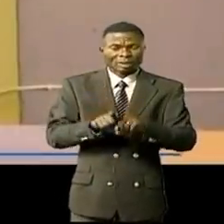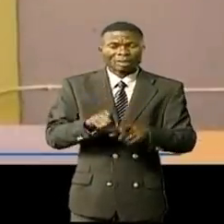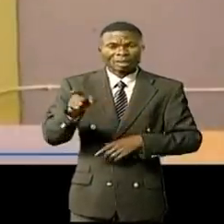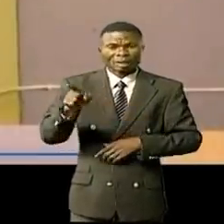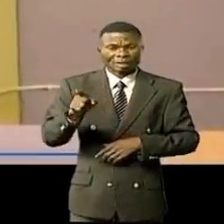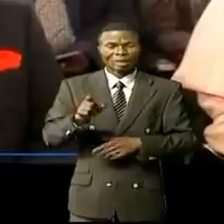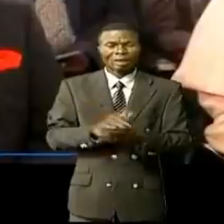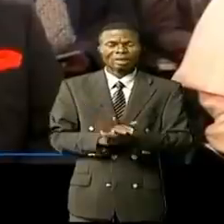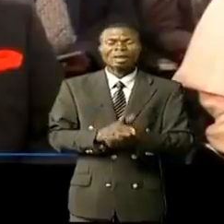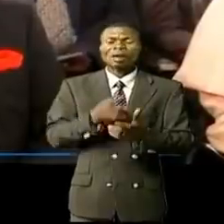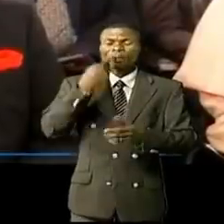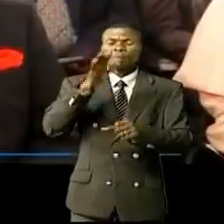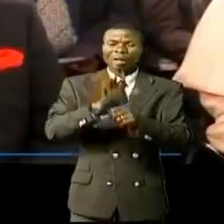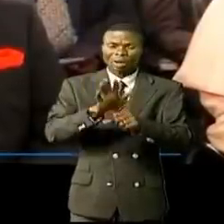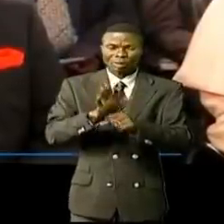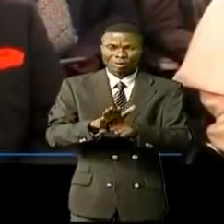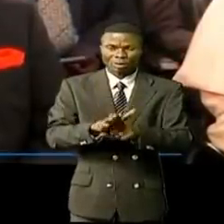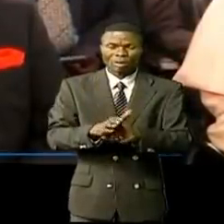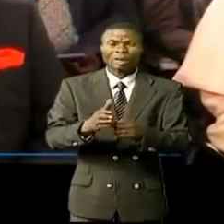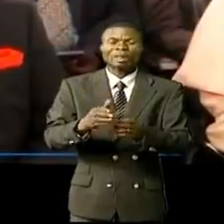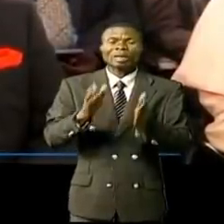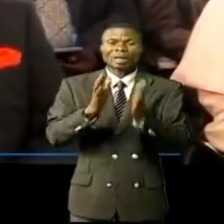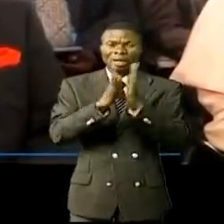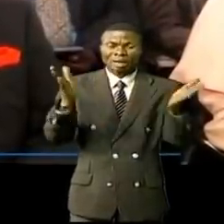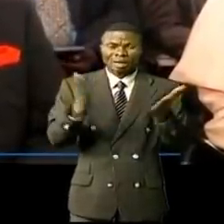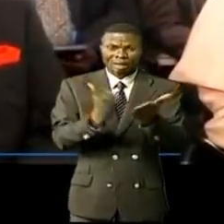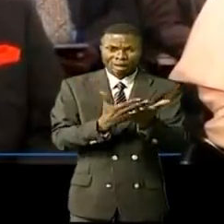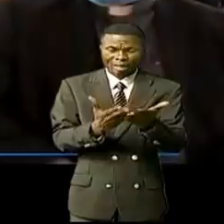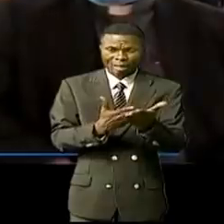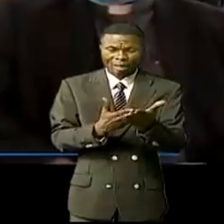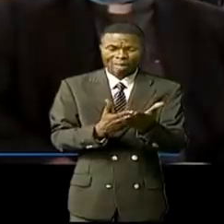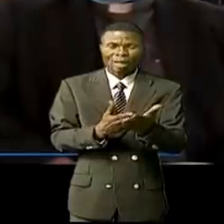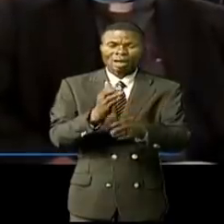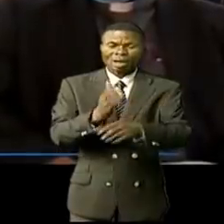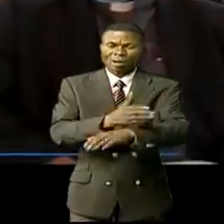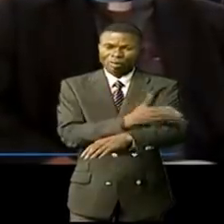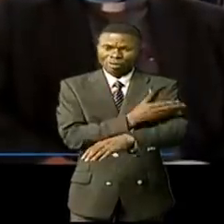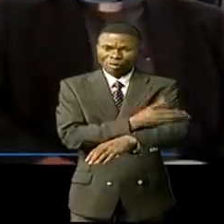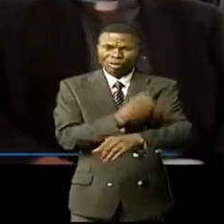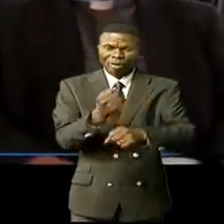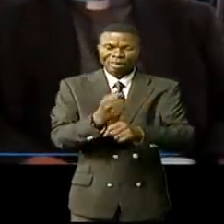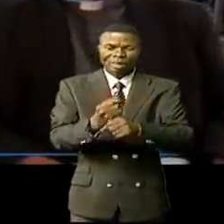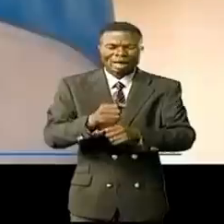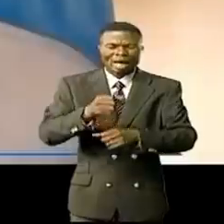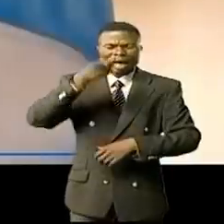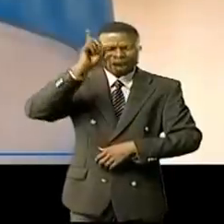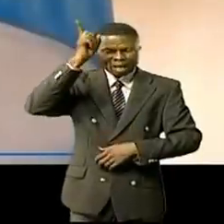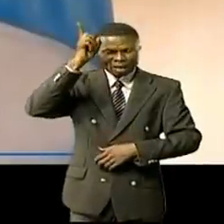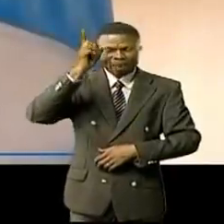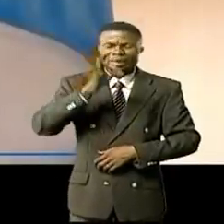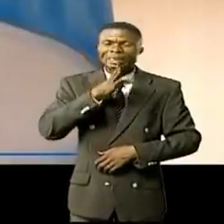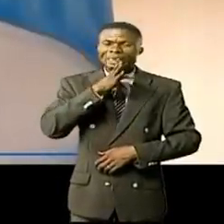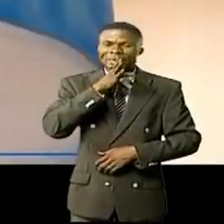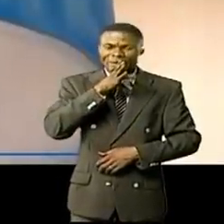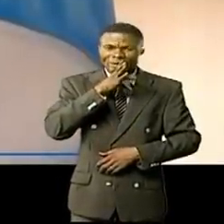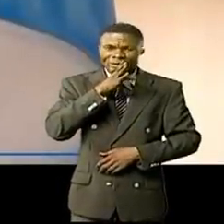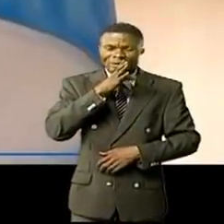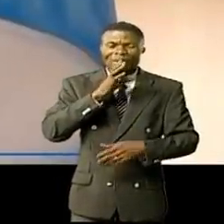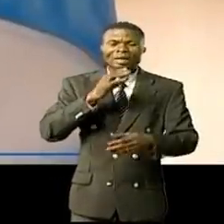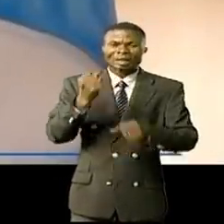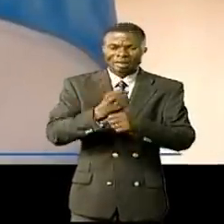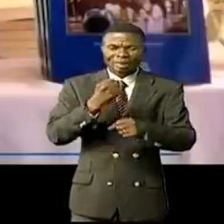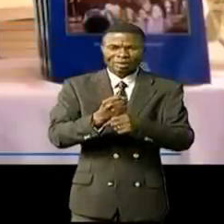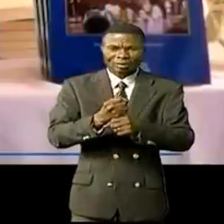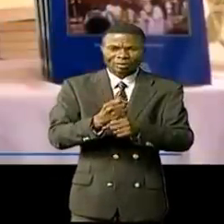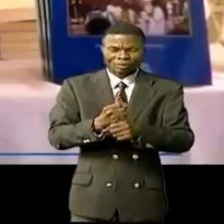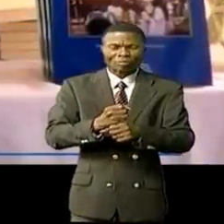a insisté sur le fait que ce missel est l'aboutissement d'un travail de longue haleine qui a pris du temps. C'est un processus qui a